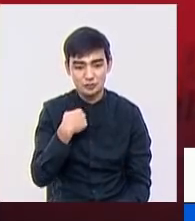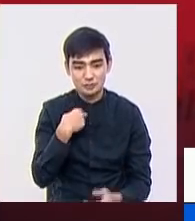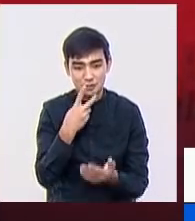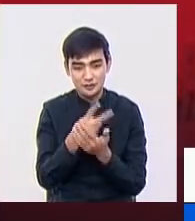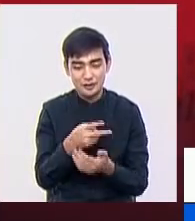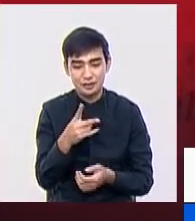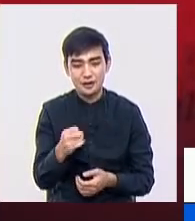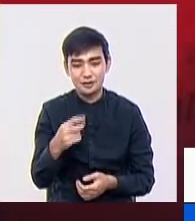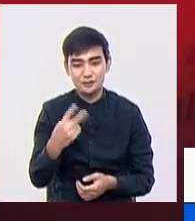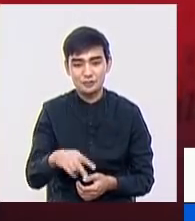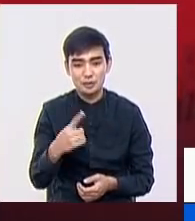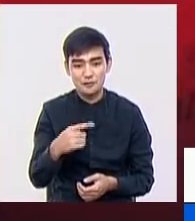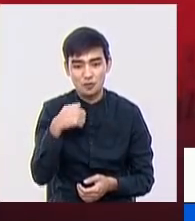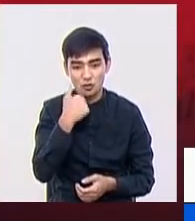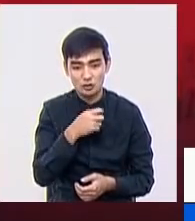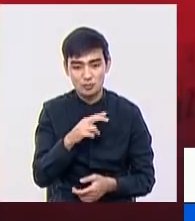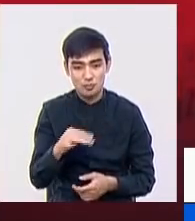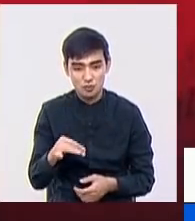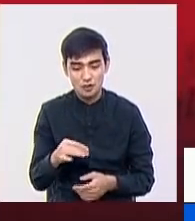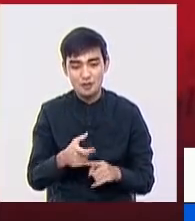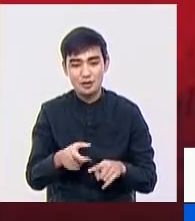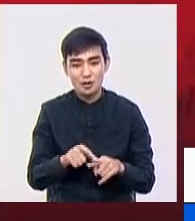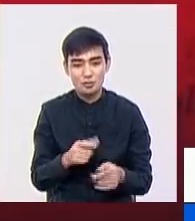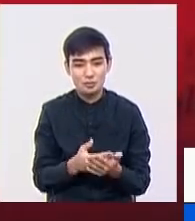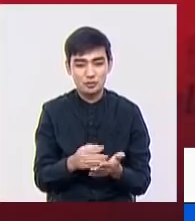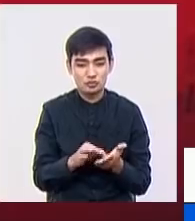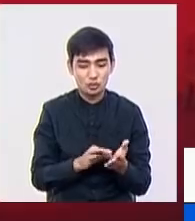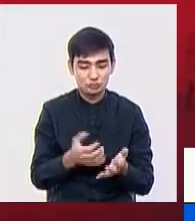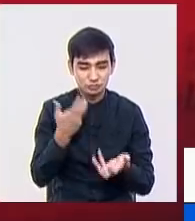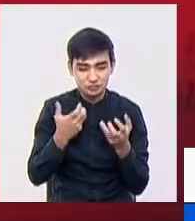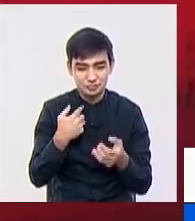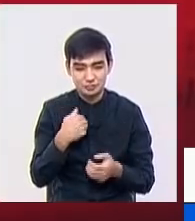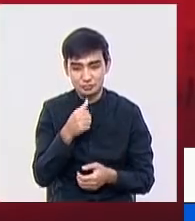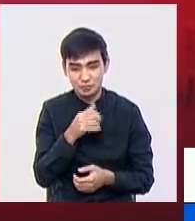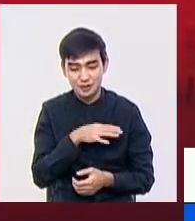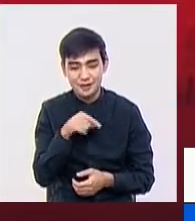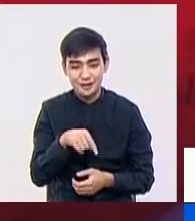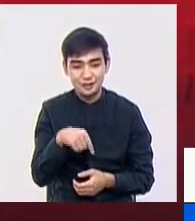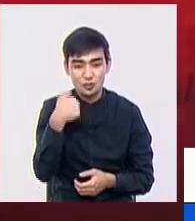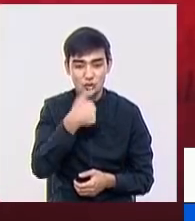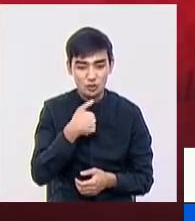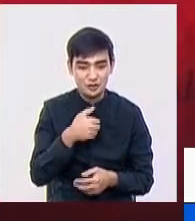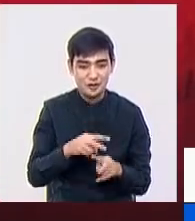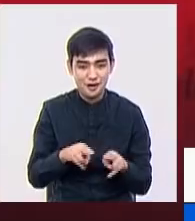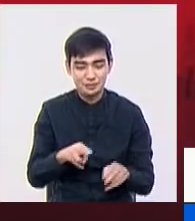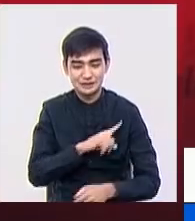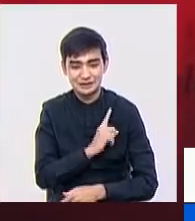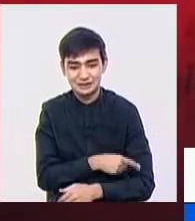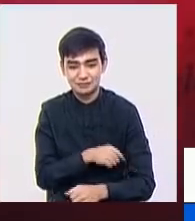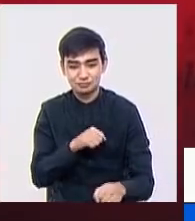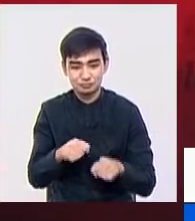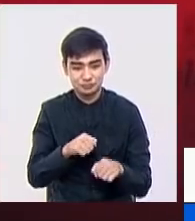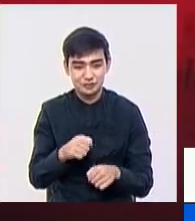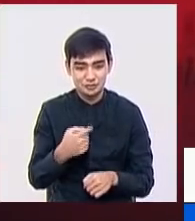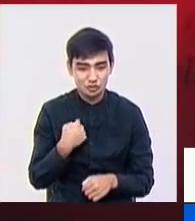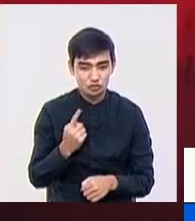на 2021 год. По этому среднесрочному прогнозу в этом году таких сильных землетрясений